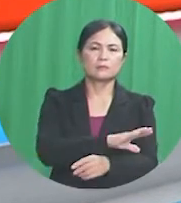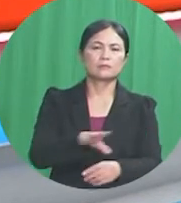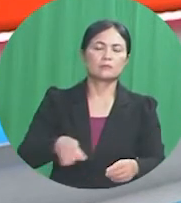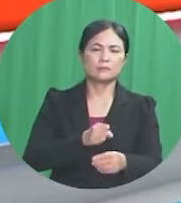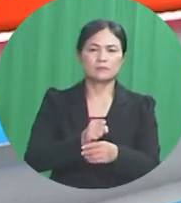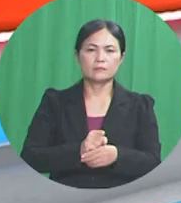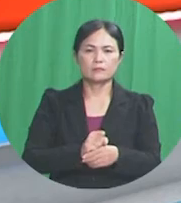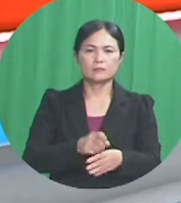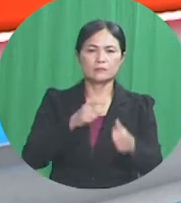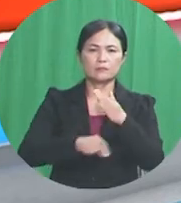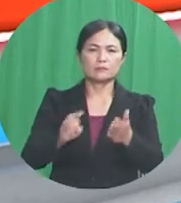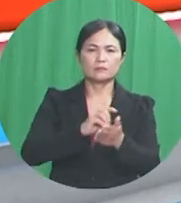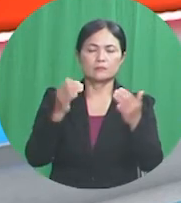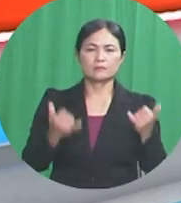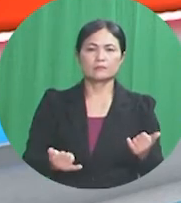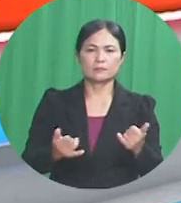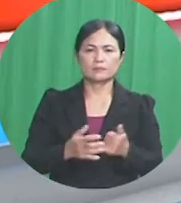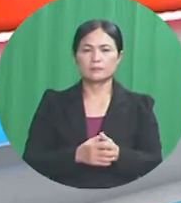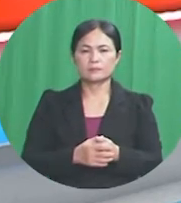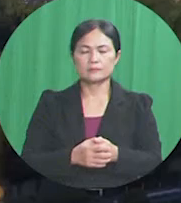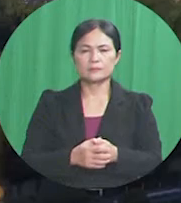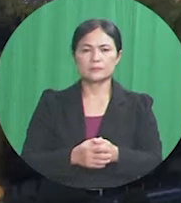ណាចក្រកម្ពុជាដែលកើតមាននៅក្នុងសប្ដាហ៍នេះ